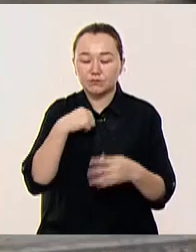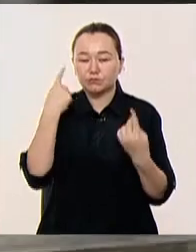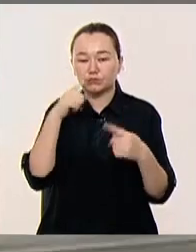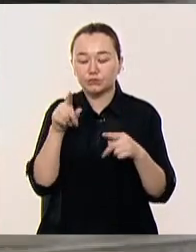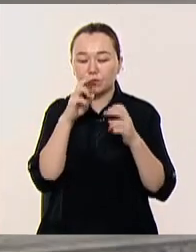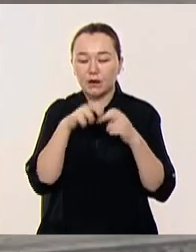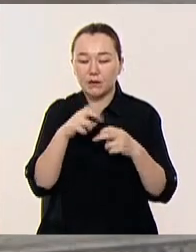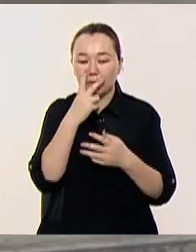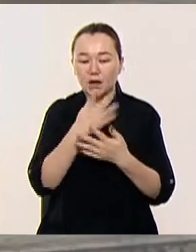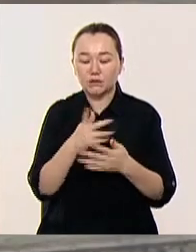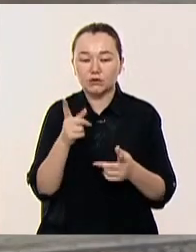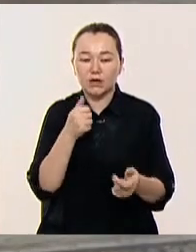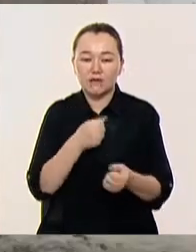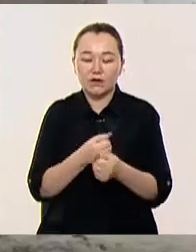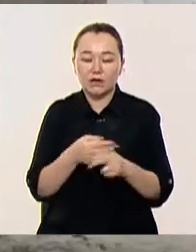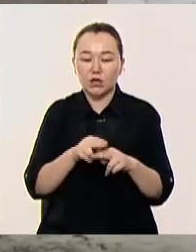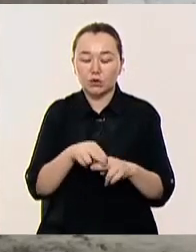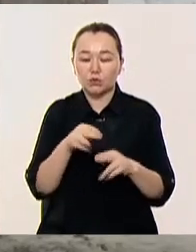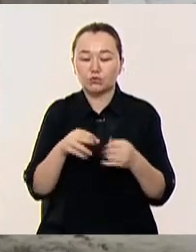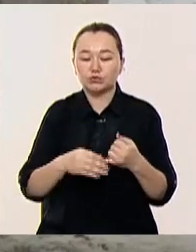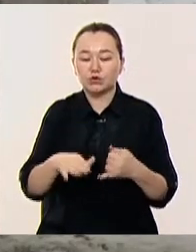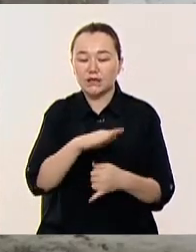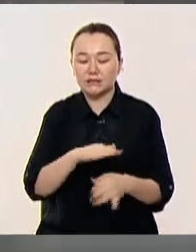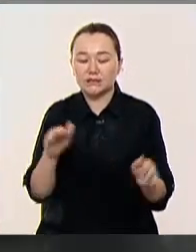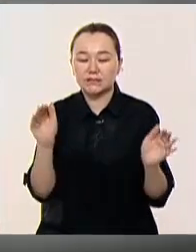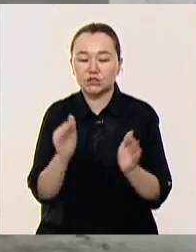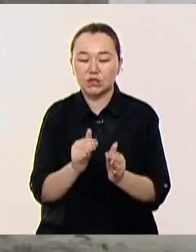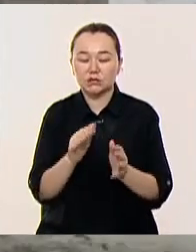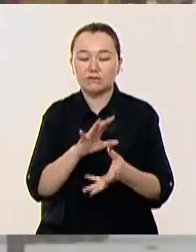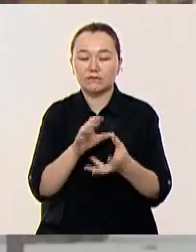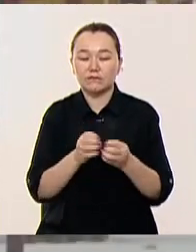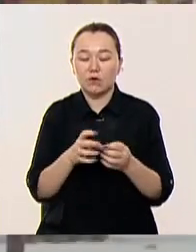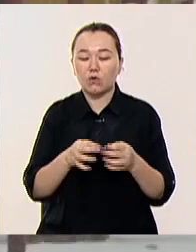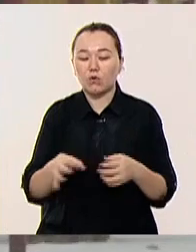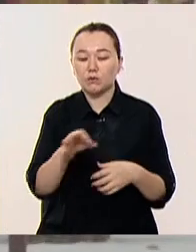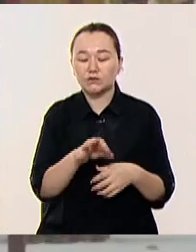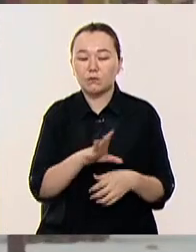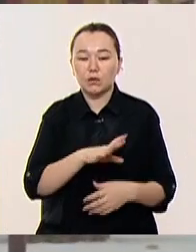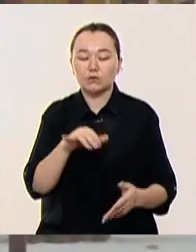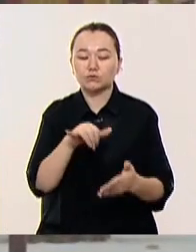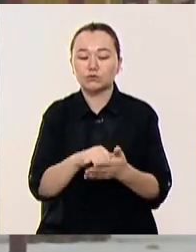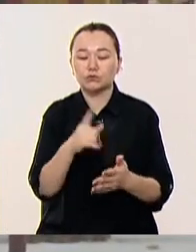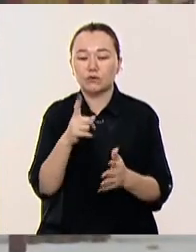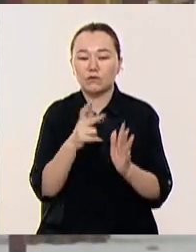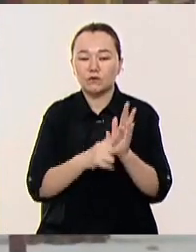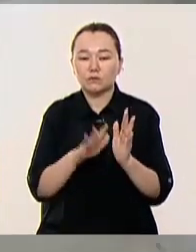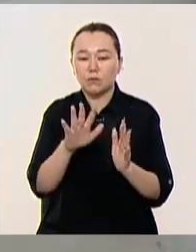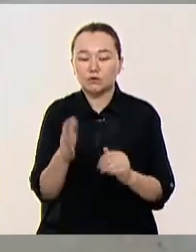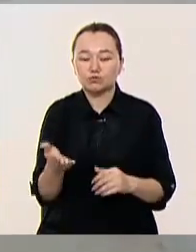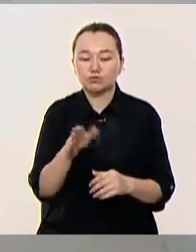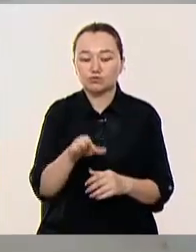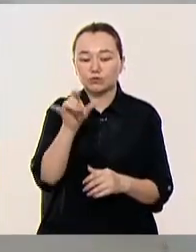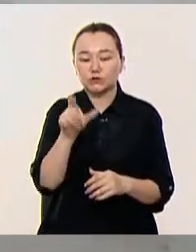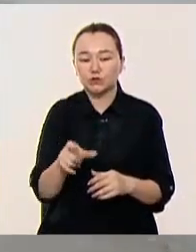анализ показывает, что аварийность на таких участках снижается. Всего по области было установлено 185 макетов, из